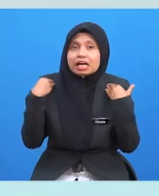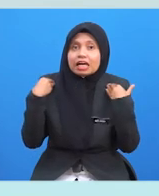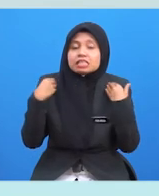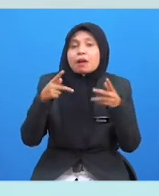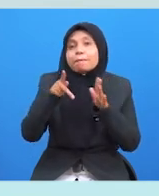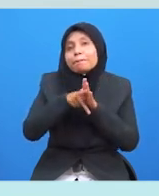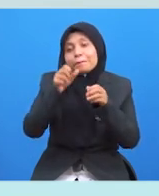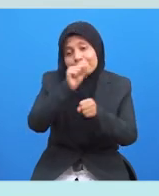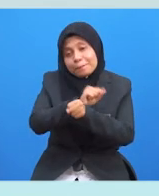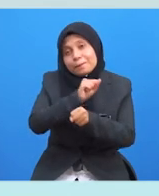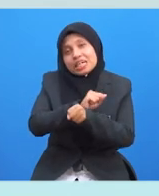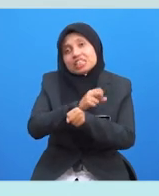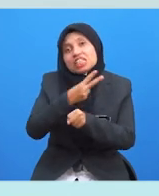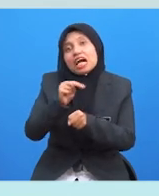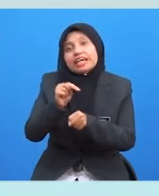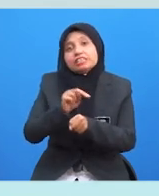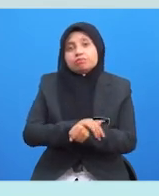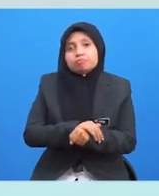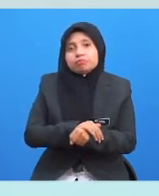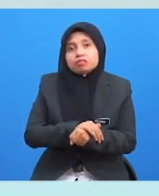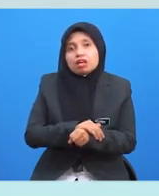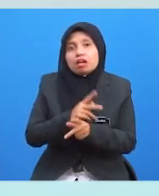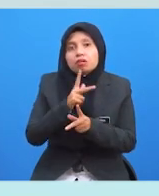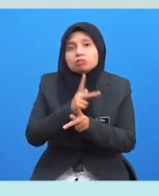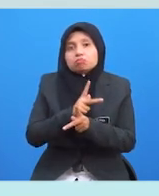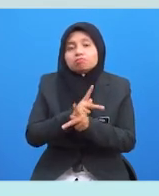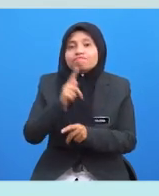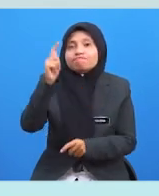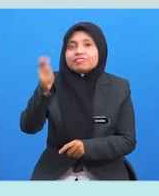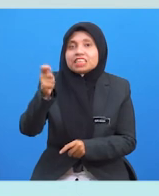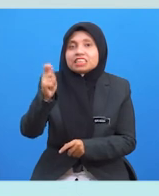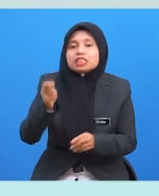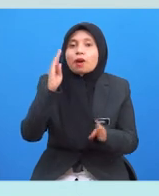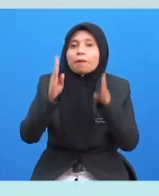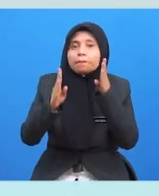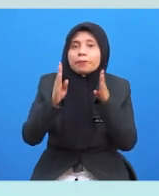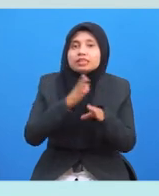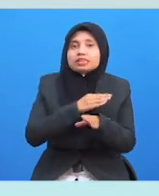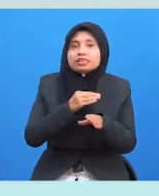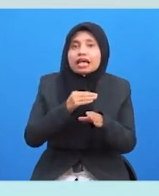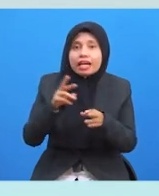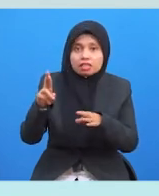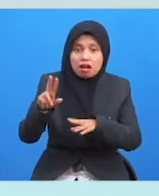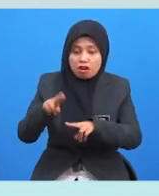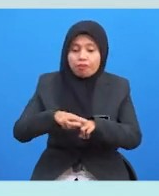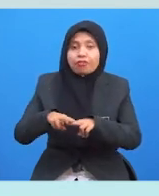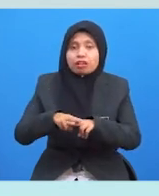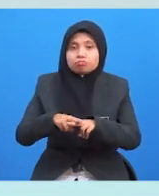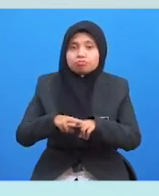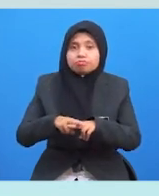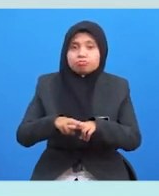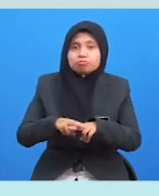mewujudkan peluang pekerjaan. Perkhidmatan teksi, bas dan rel